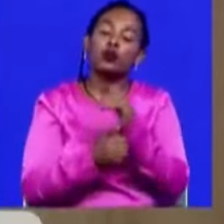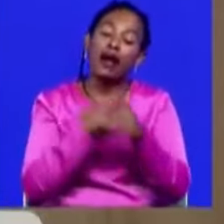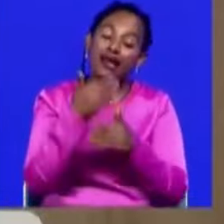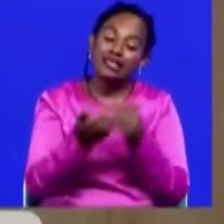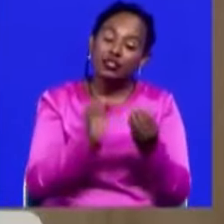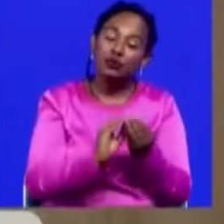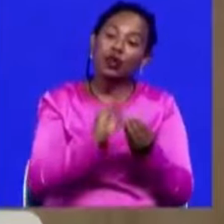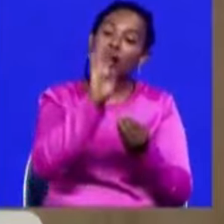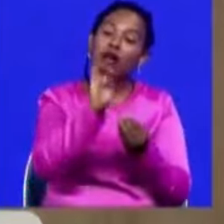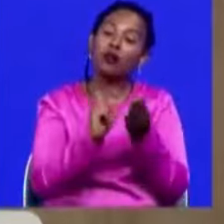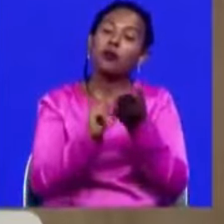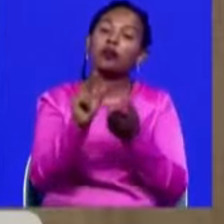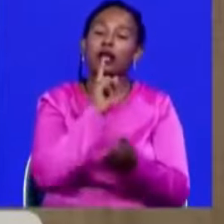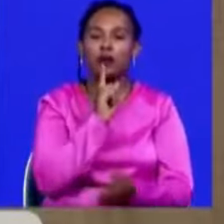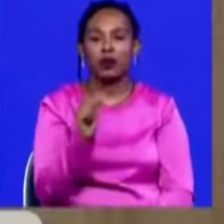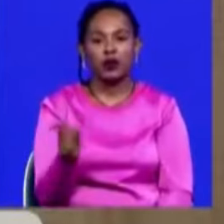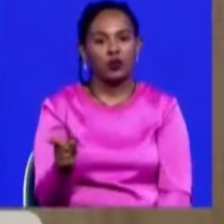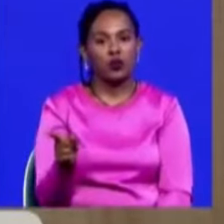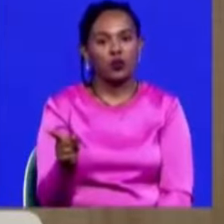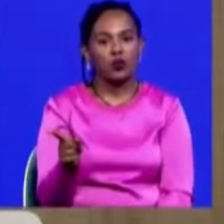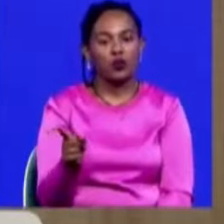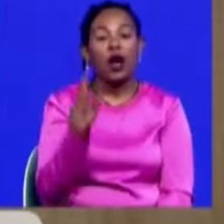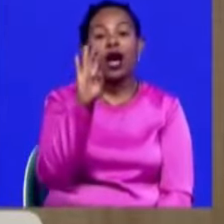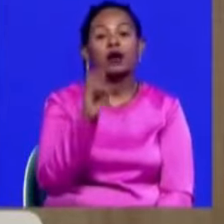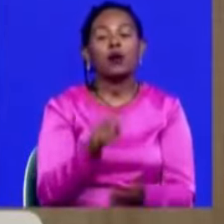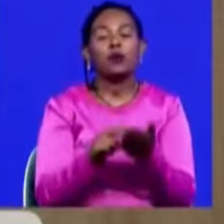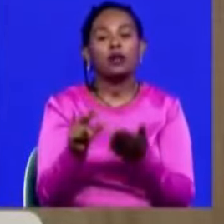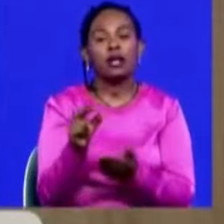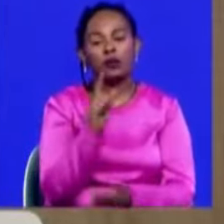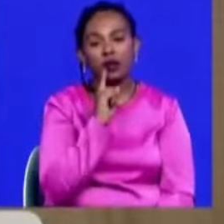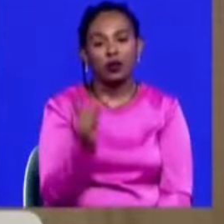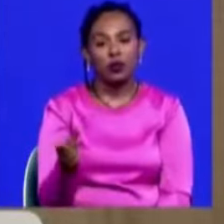ጭምር 40 ቢሊዮን ብር ነው። 40 ቢሊዮን ገደማ።